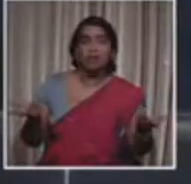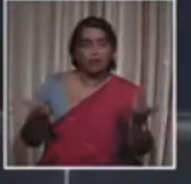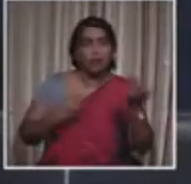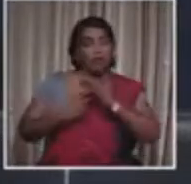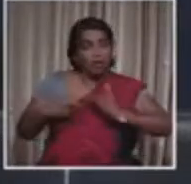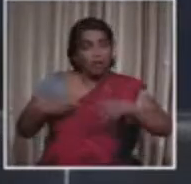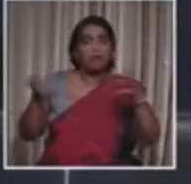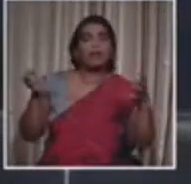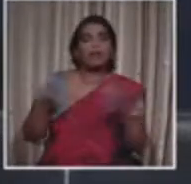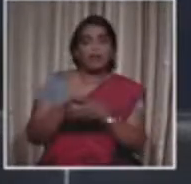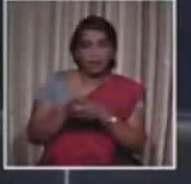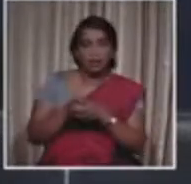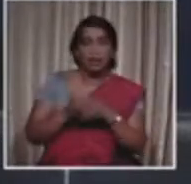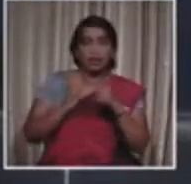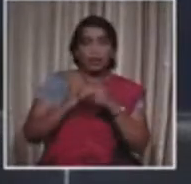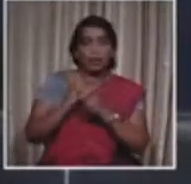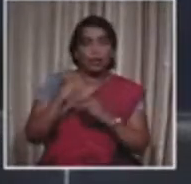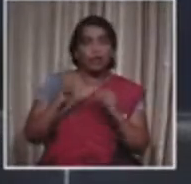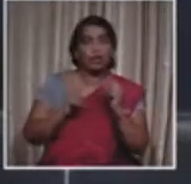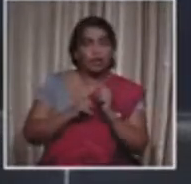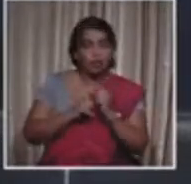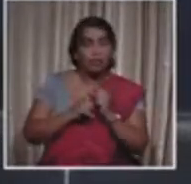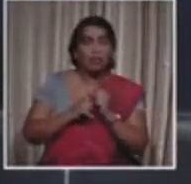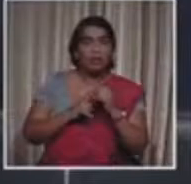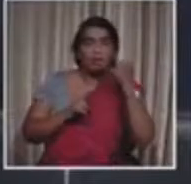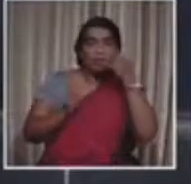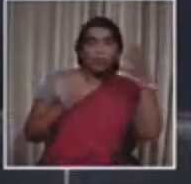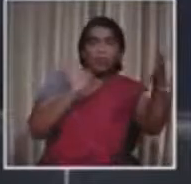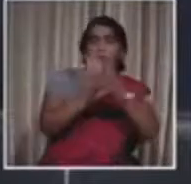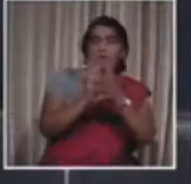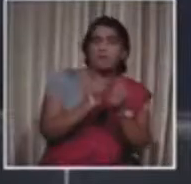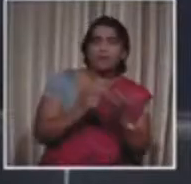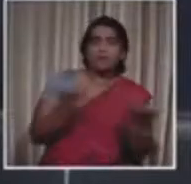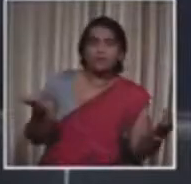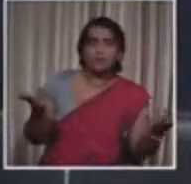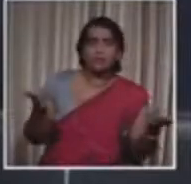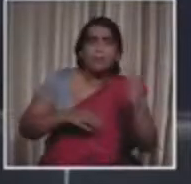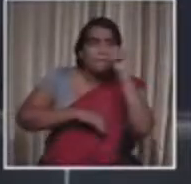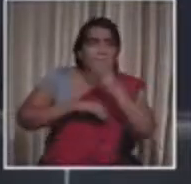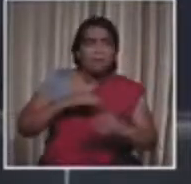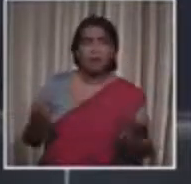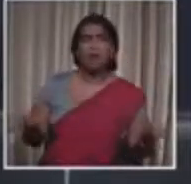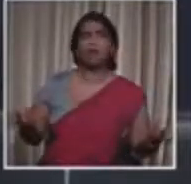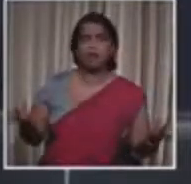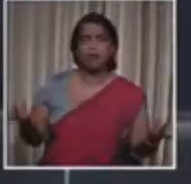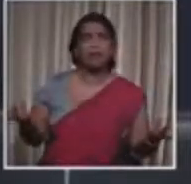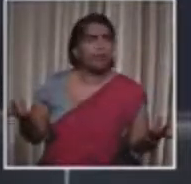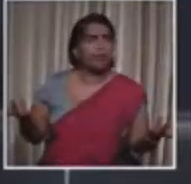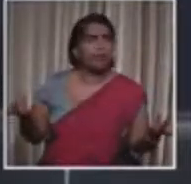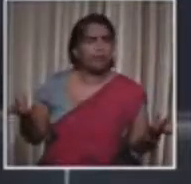එකතු වෙන්න ඕනේ. එක්සත් ජාතික පක්ෂයේ කෙනෙක් කොහොමද සජබේක්ක වැඩ කරන්නේ? ඉතින් කොහොමද කුමන්ත්‍රණේ?